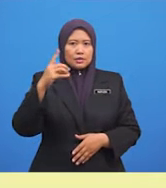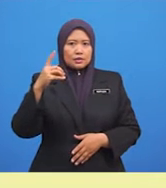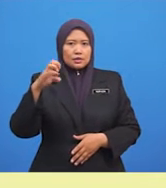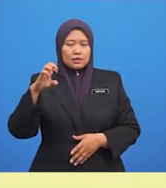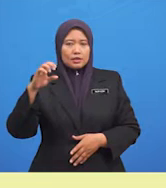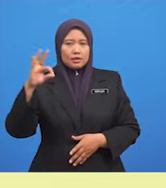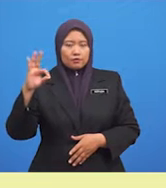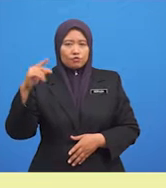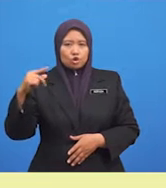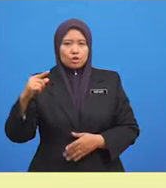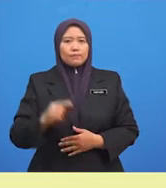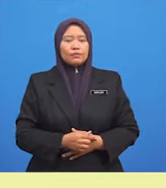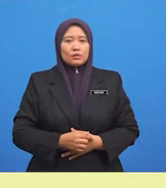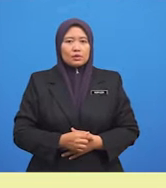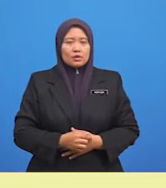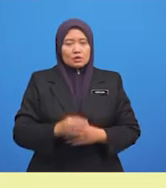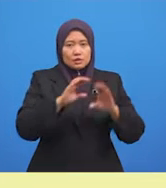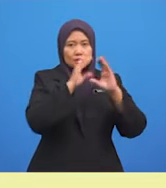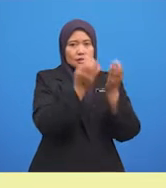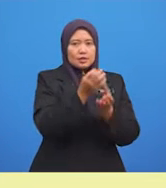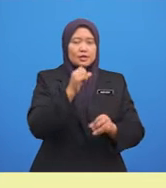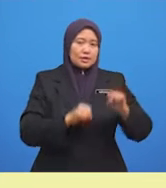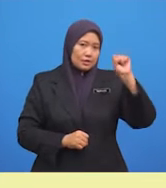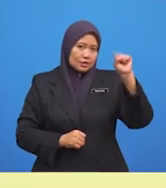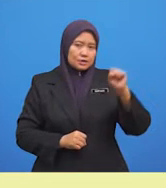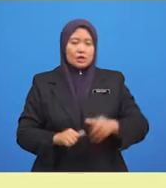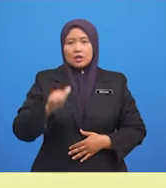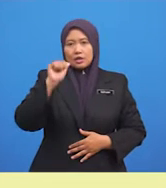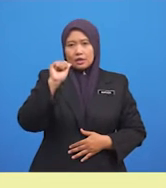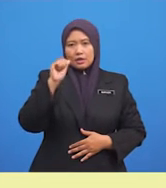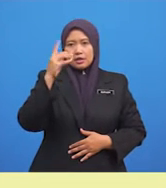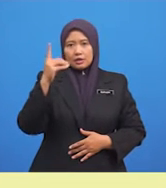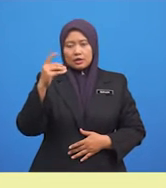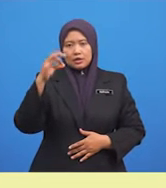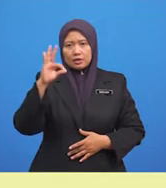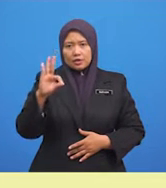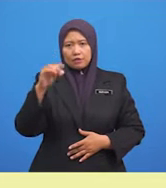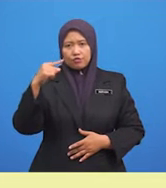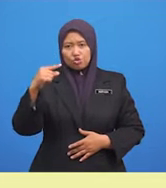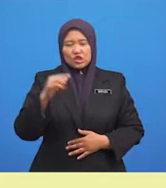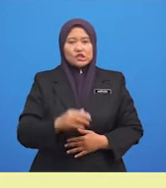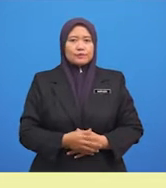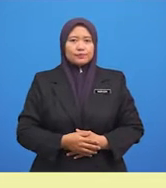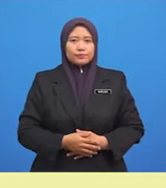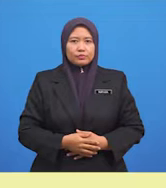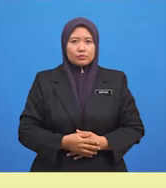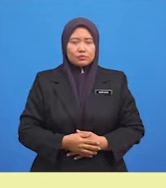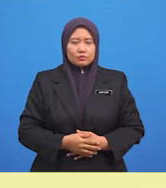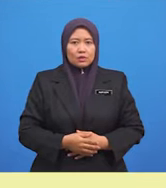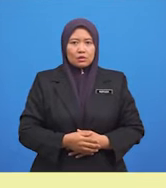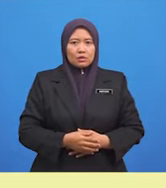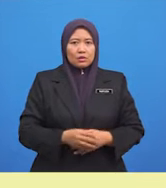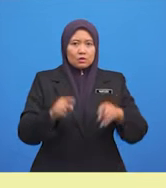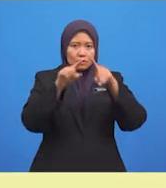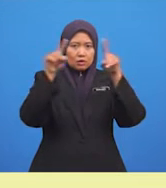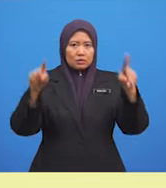G. Manakala set S ialah A, D, F dan G.